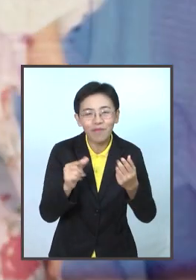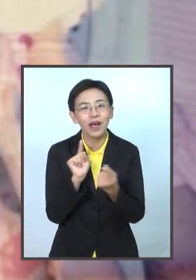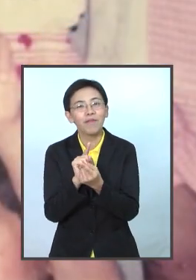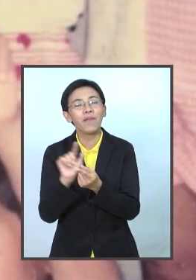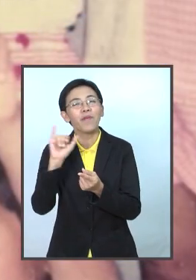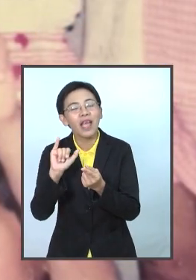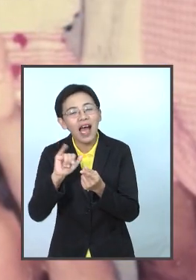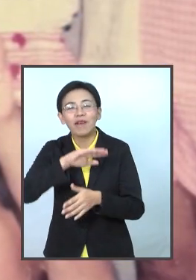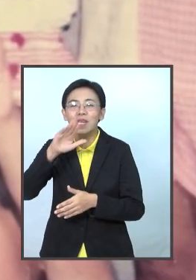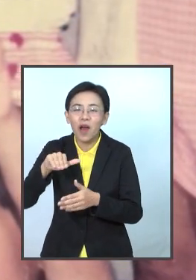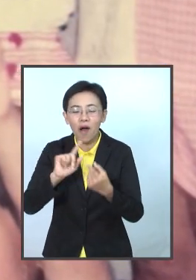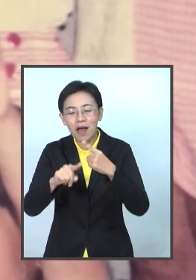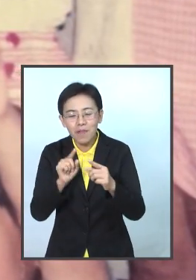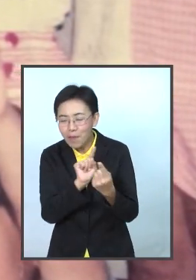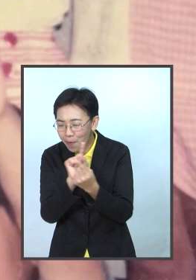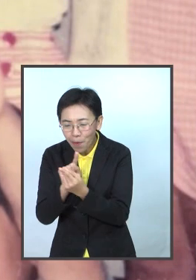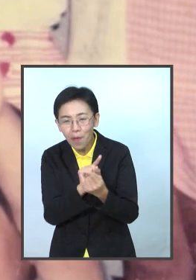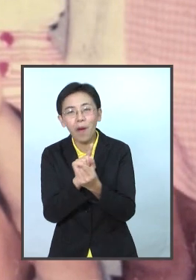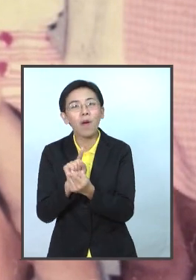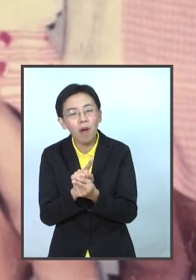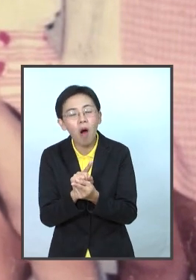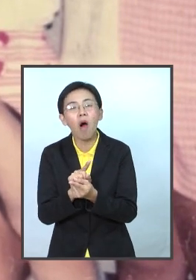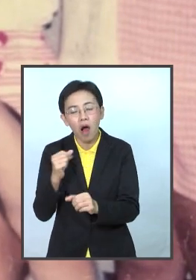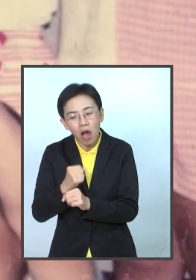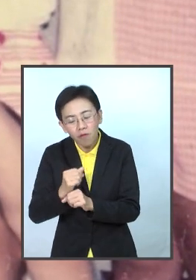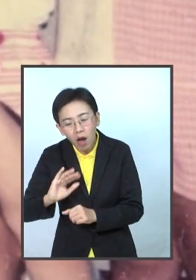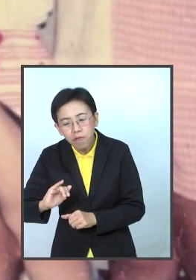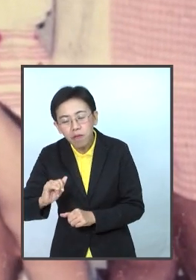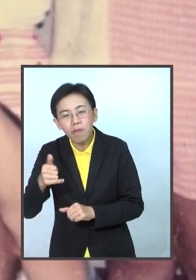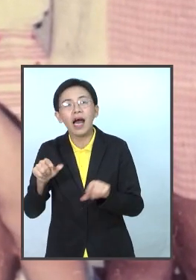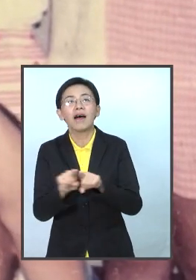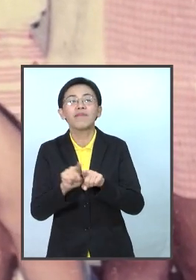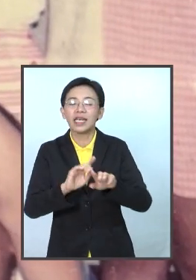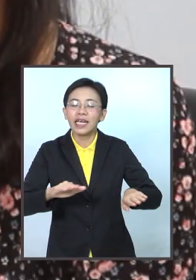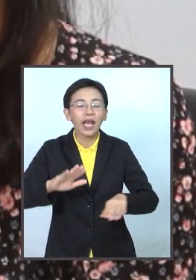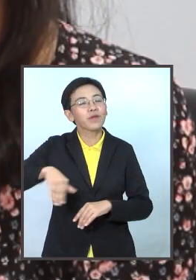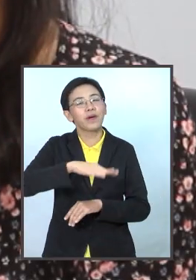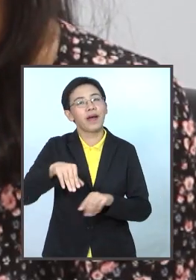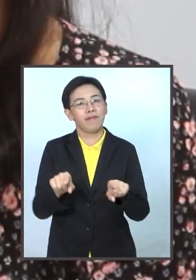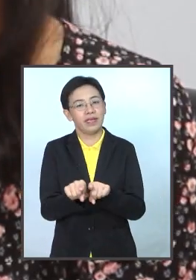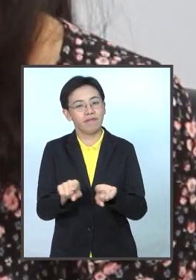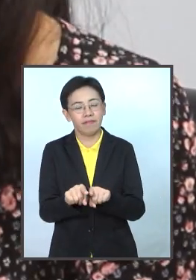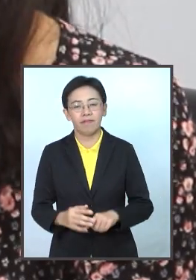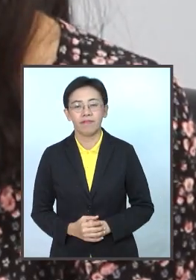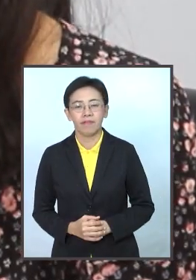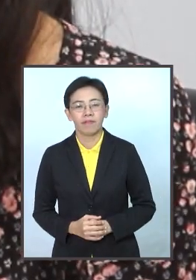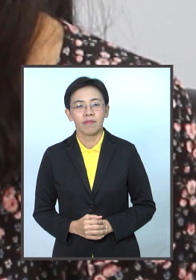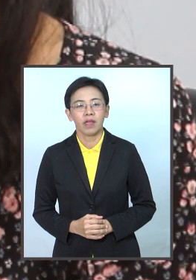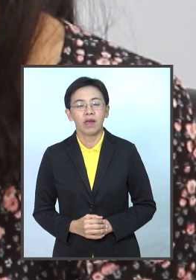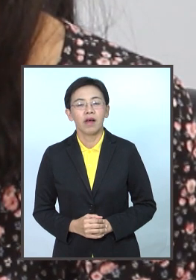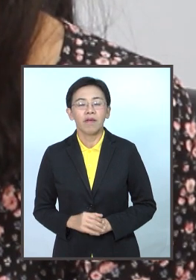พี่น้องเพื่อนๆให้เขาได้มีพัฒนาการเหมือนคนทั่วไปเหมือนเด็กปกติจนถึงระดับ